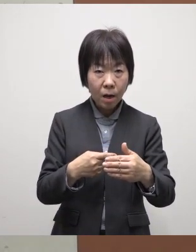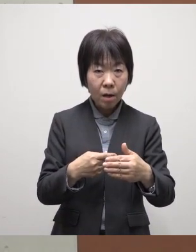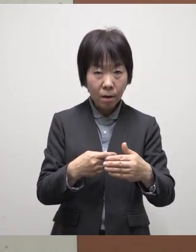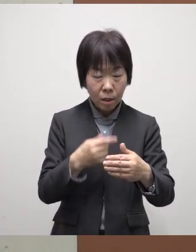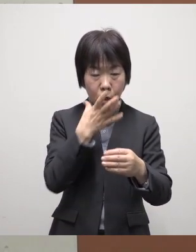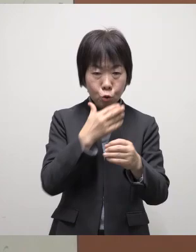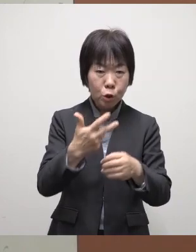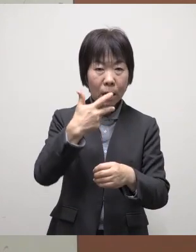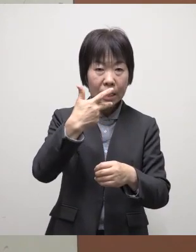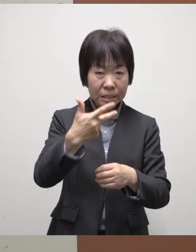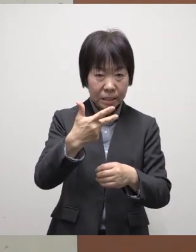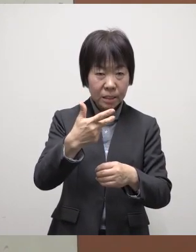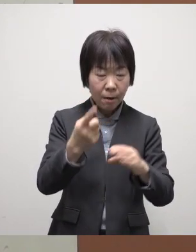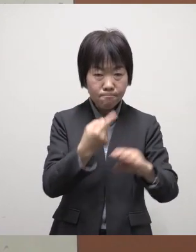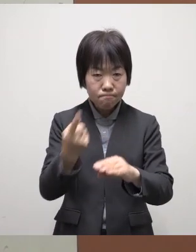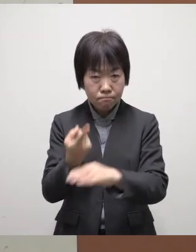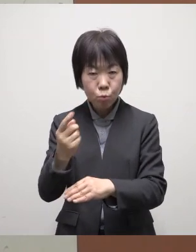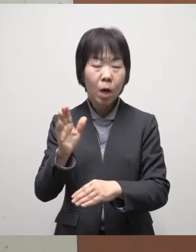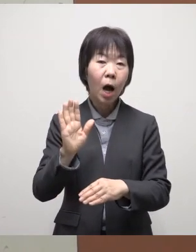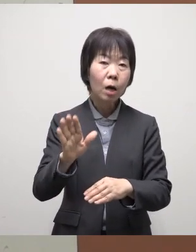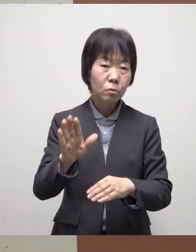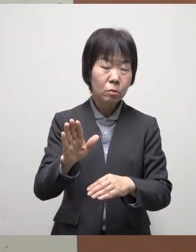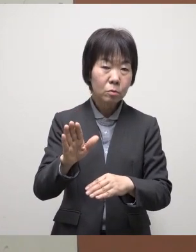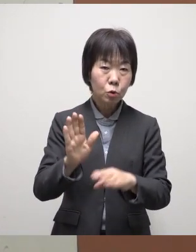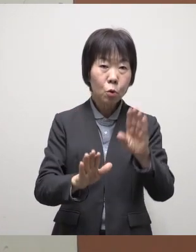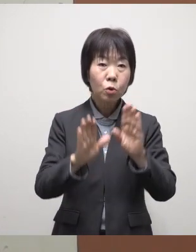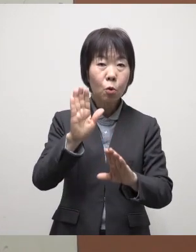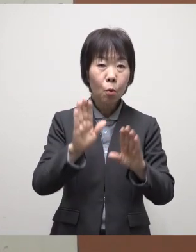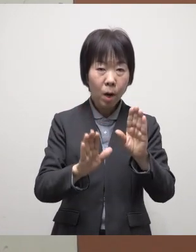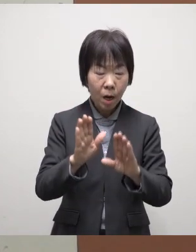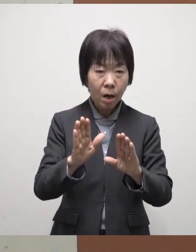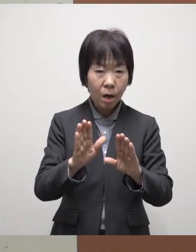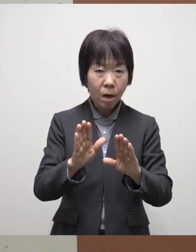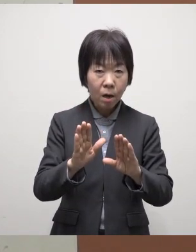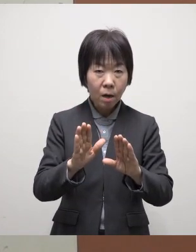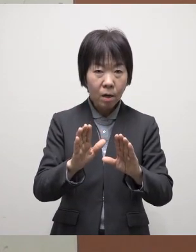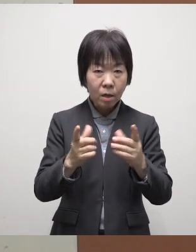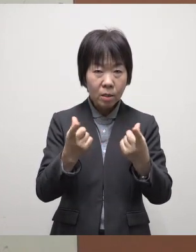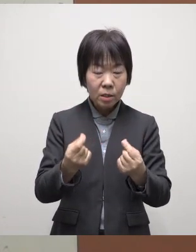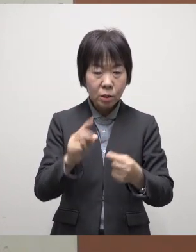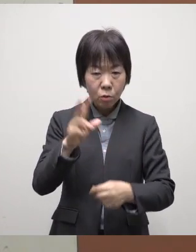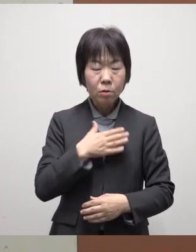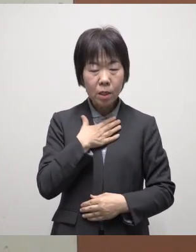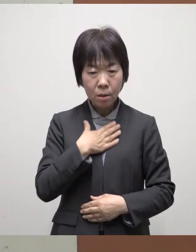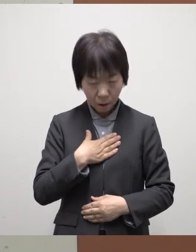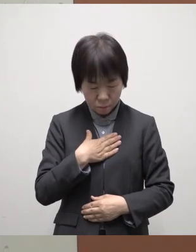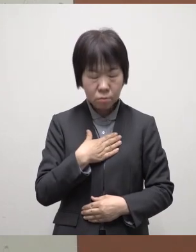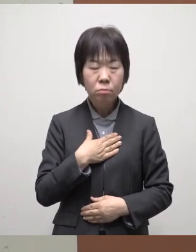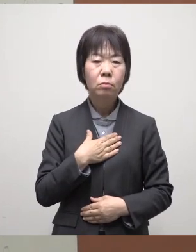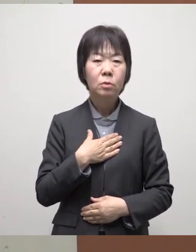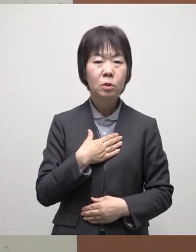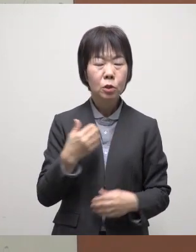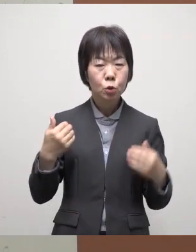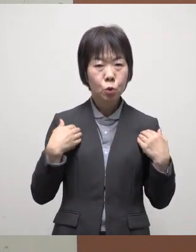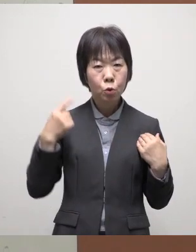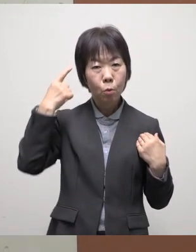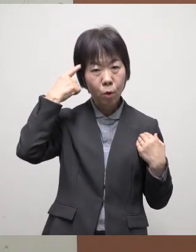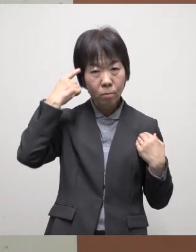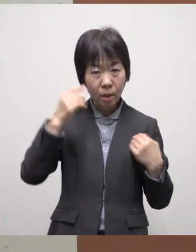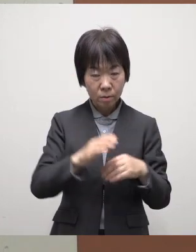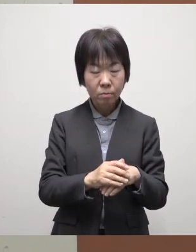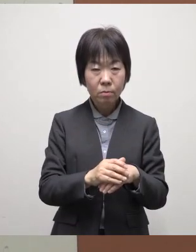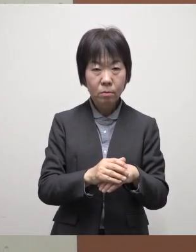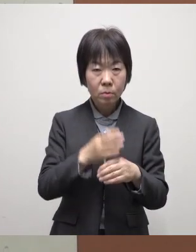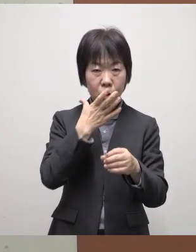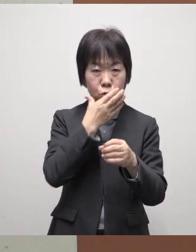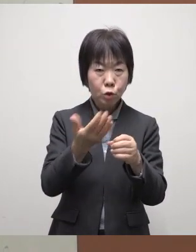福島市において発生しているという状況は重く受け止めるべきであると考えておりますまた福島